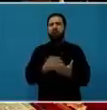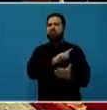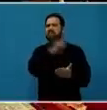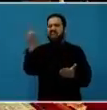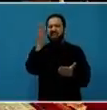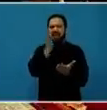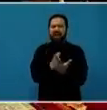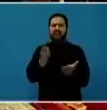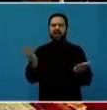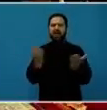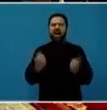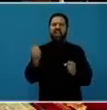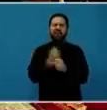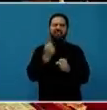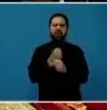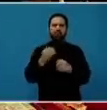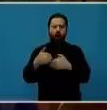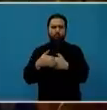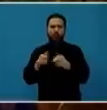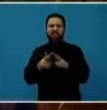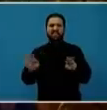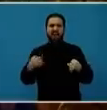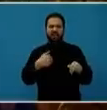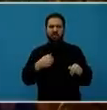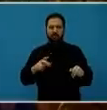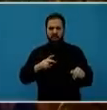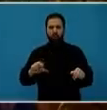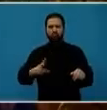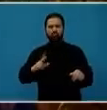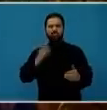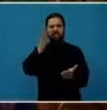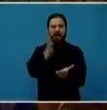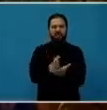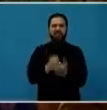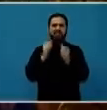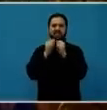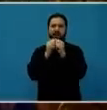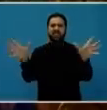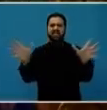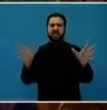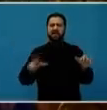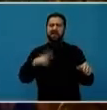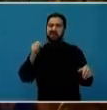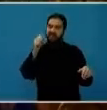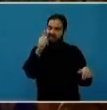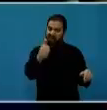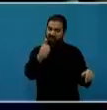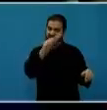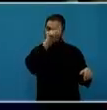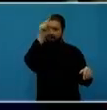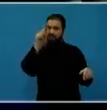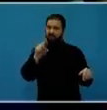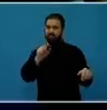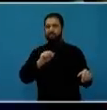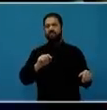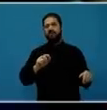celălalt, eu consider că sunt îndreptățit să-l blestem. Este adevărat? Or